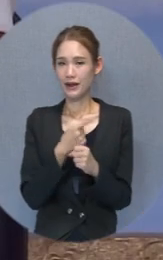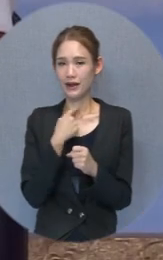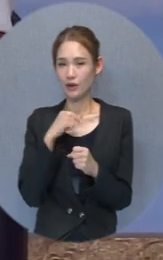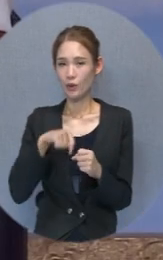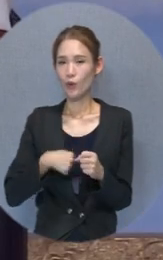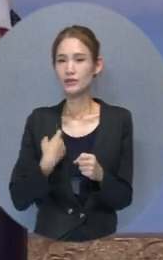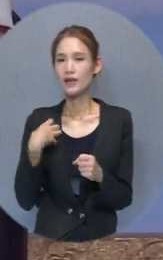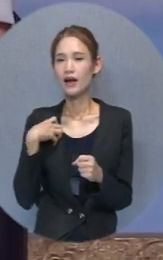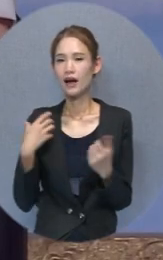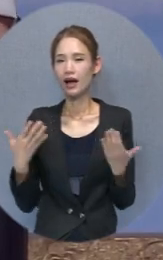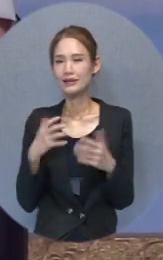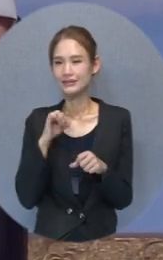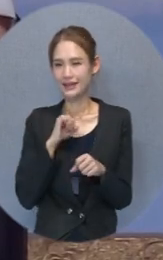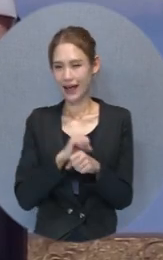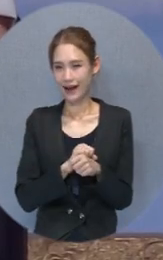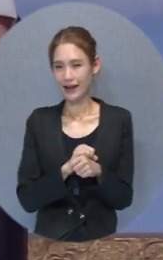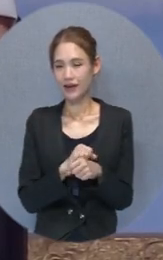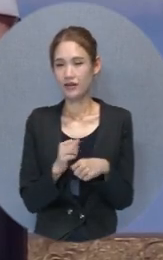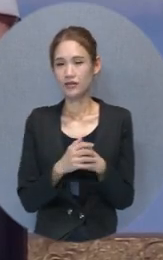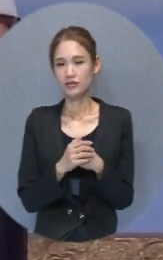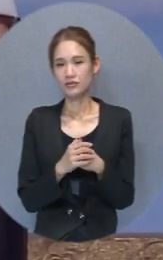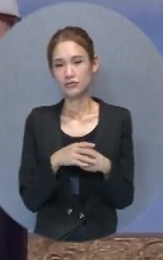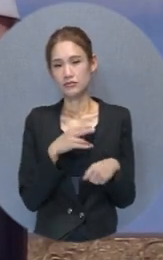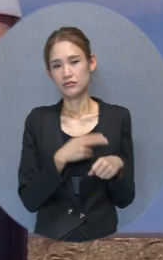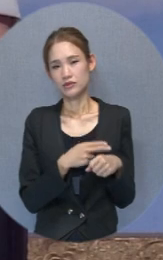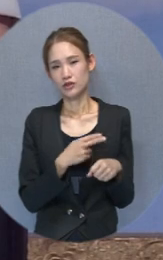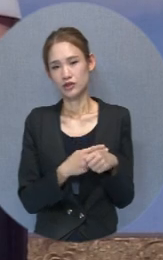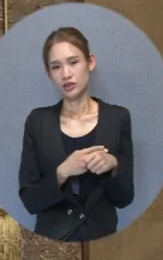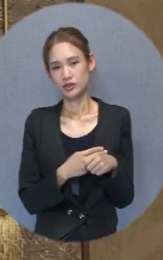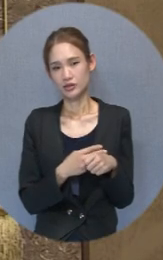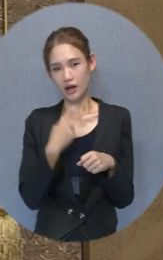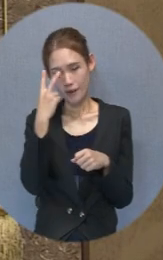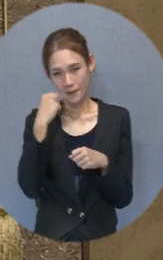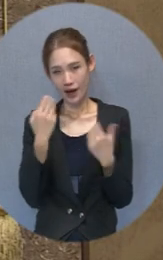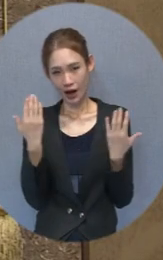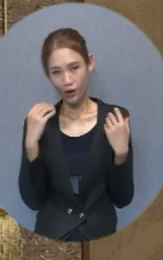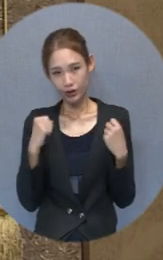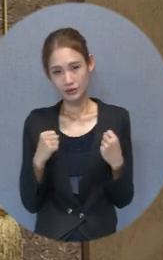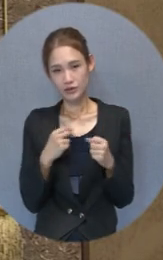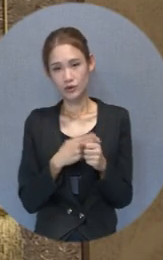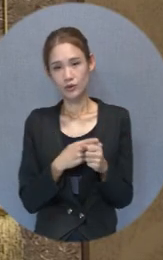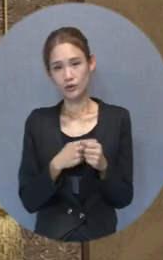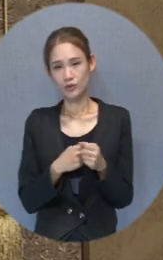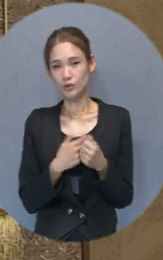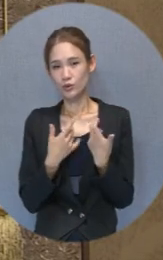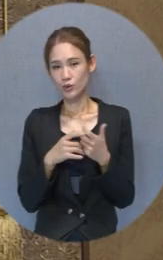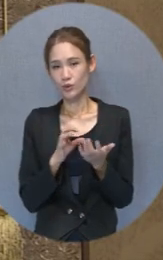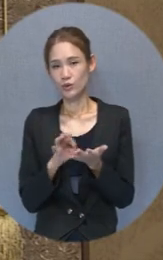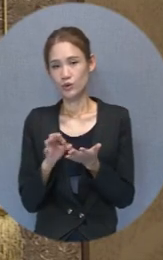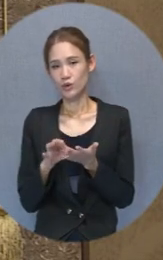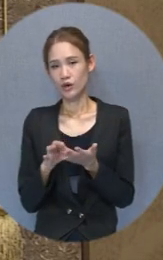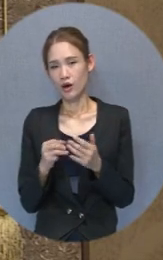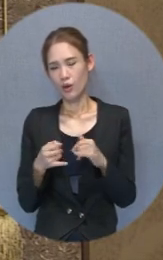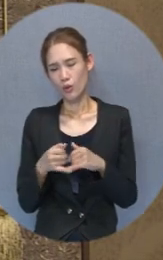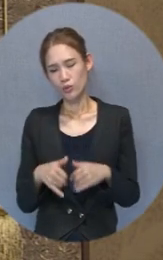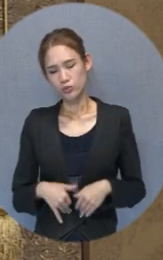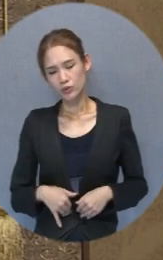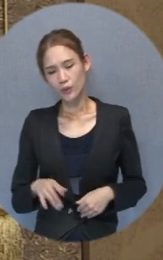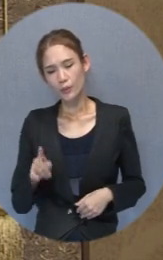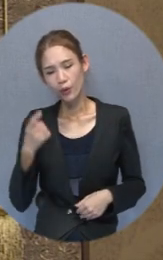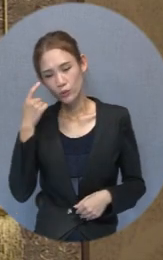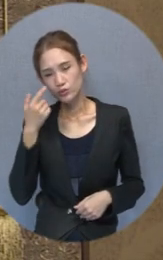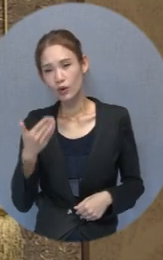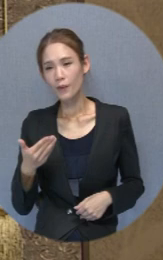잘해요 책이에요. 선생님, 맹학교에 계신 선생님이랑 어떤 교구제가 가장 먼저 필요한지 여쭤봤었어요.